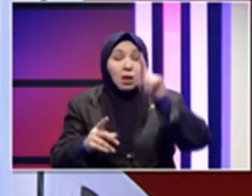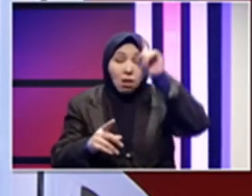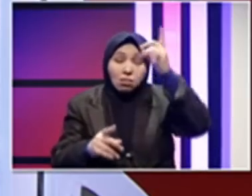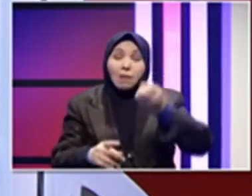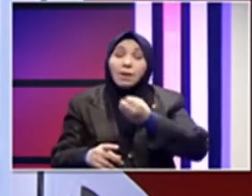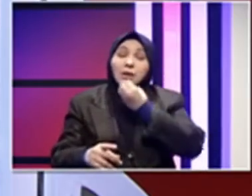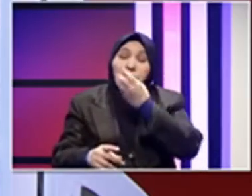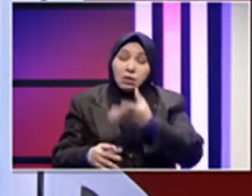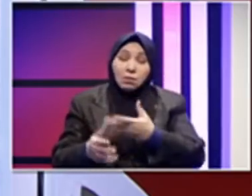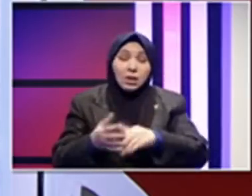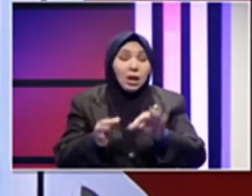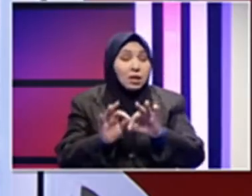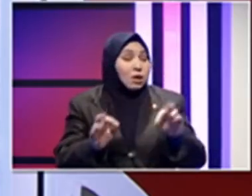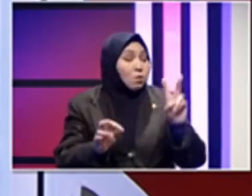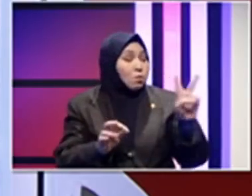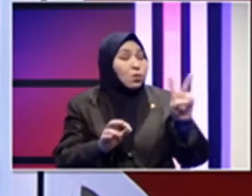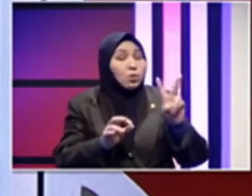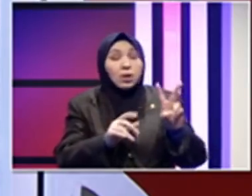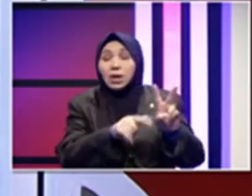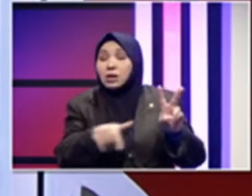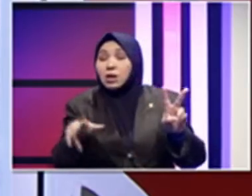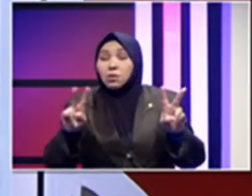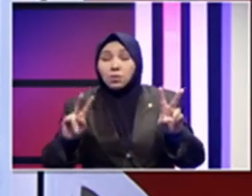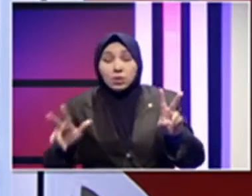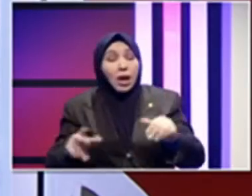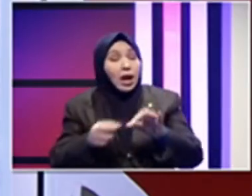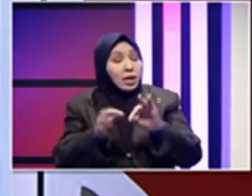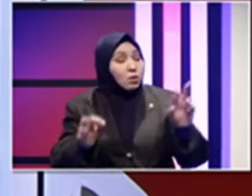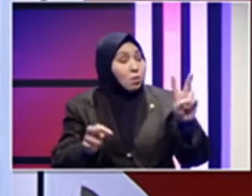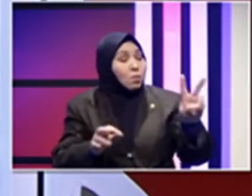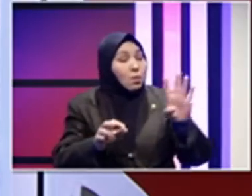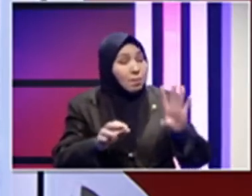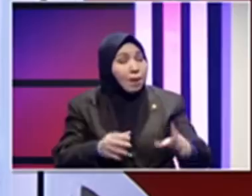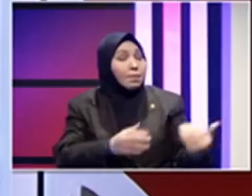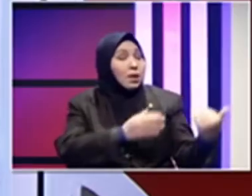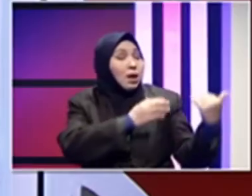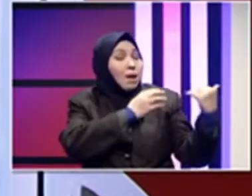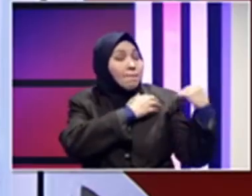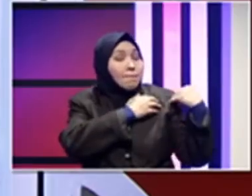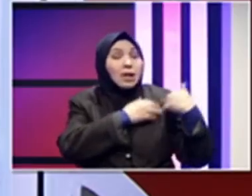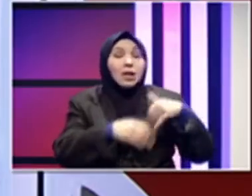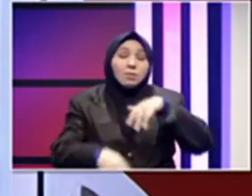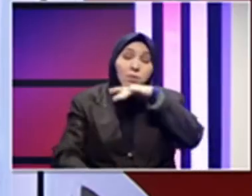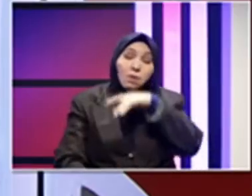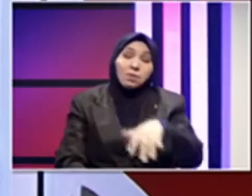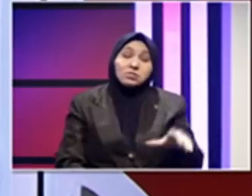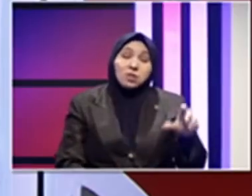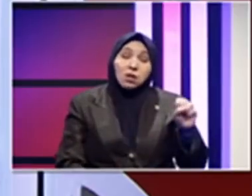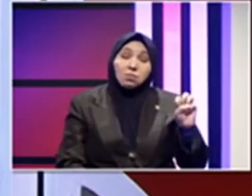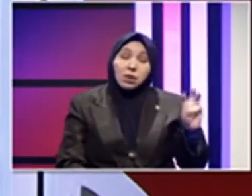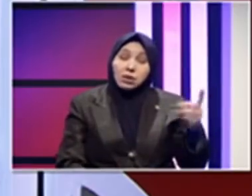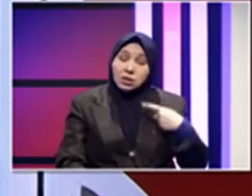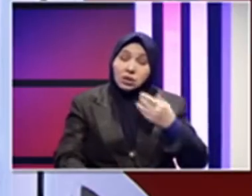dan 23. Ayat 24 kita nak baca sekali lagi, ya. Peranan Nabi Muhammad sallallahu alaihi wasallam yang kita pun belajar bersama